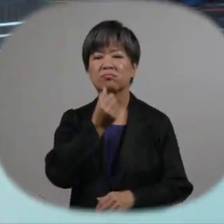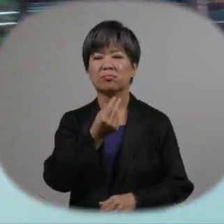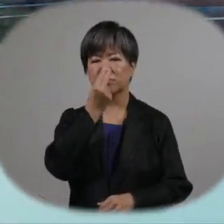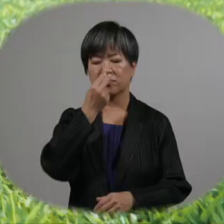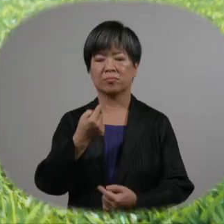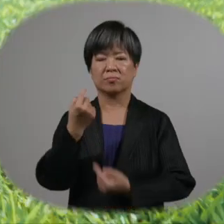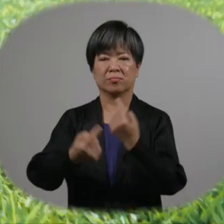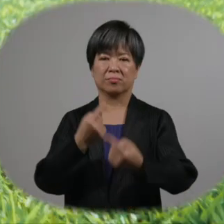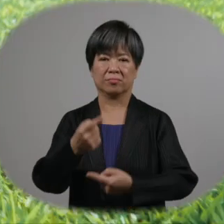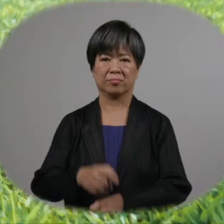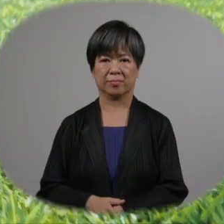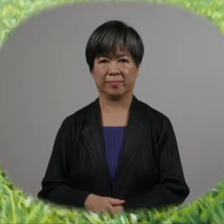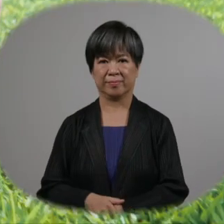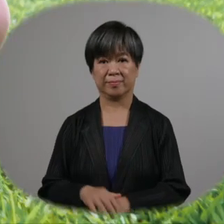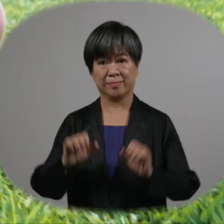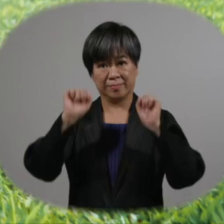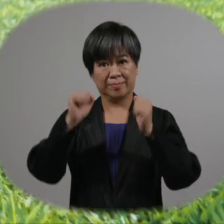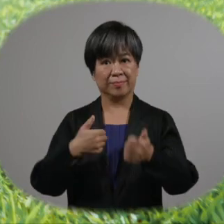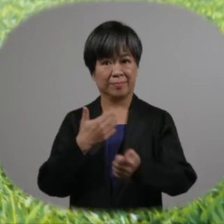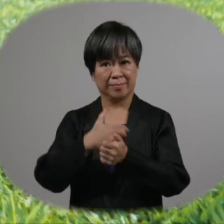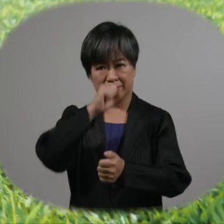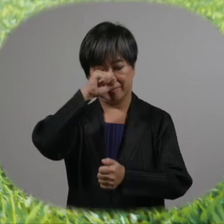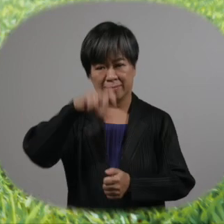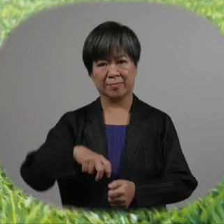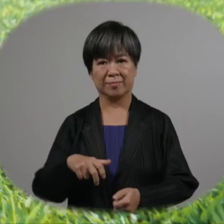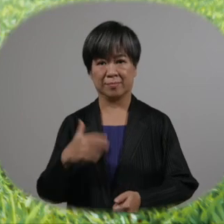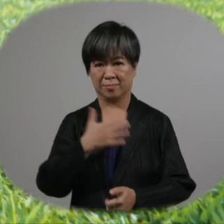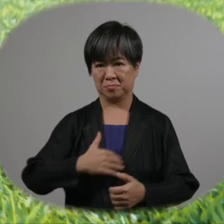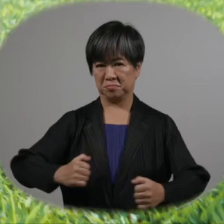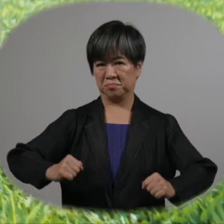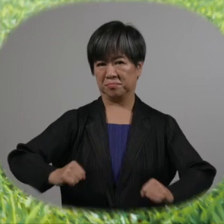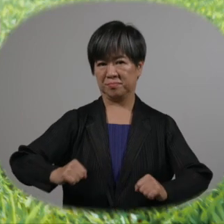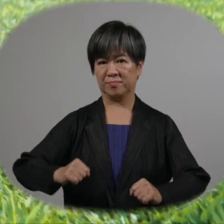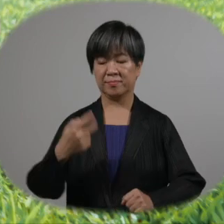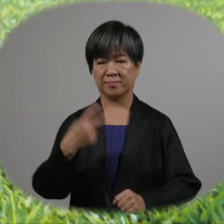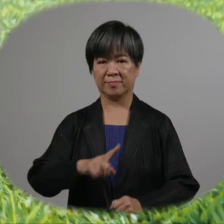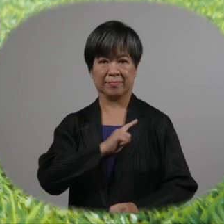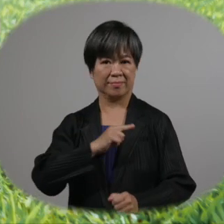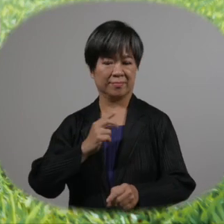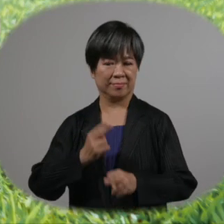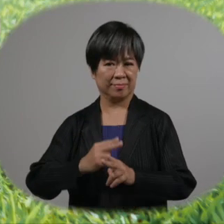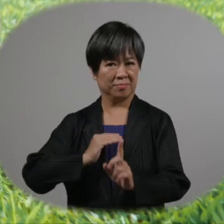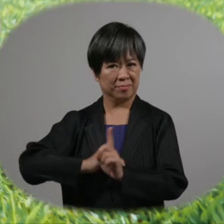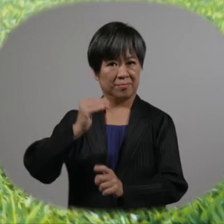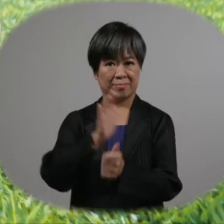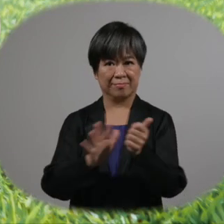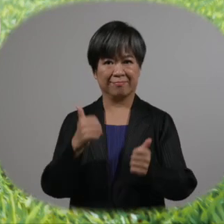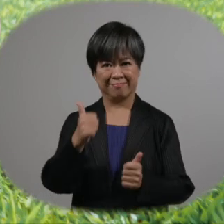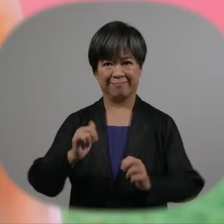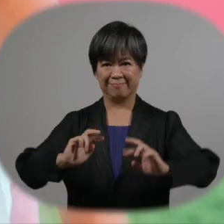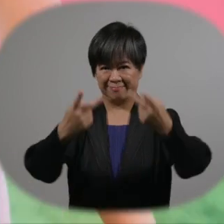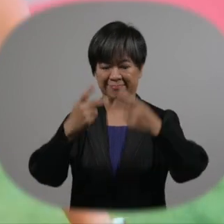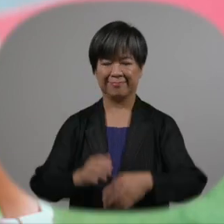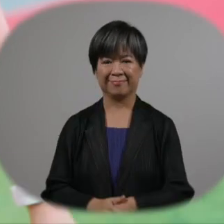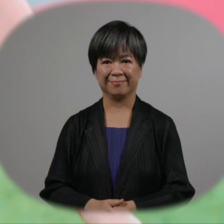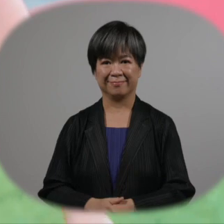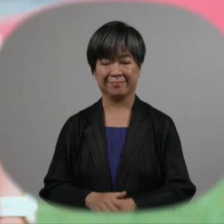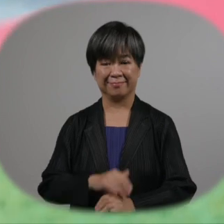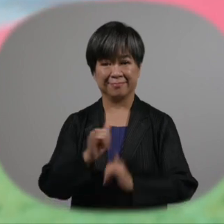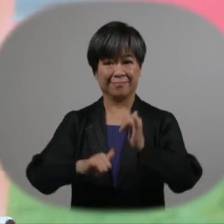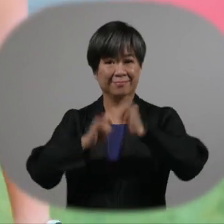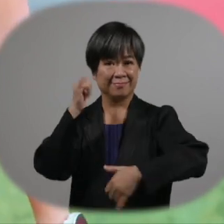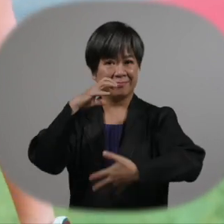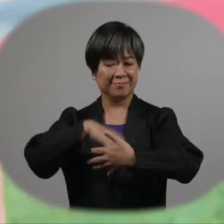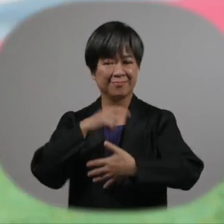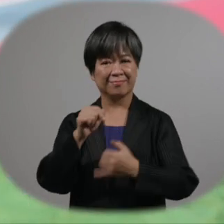这些活动。 运动带来的好处不仅能促进身心健康，还能增加自信，带来正面的影响与改变哦。故事中的主